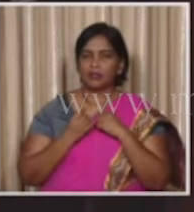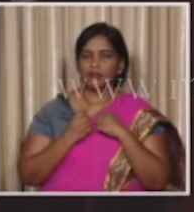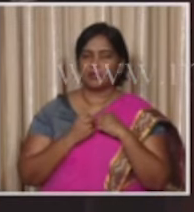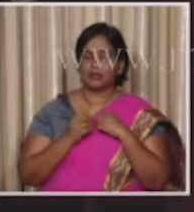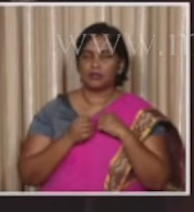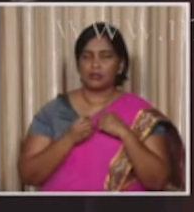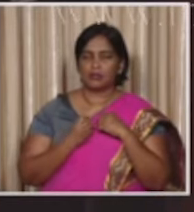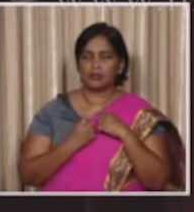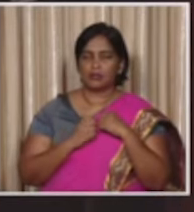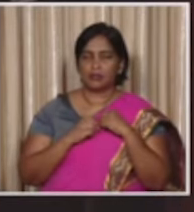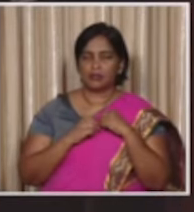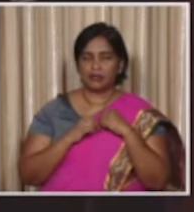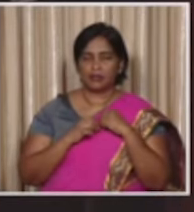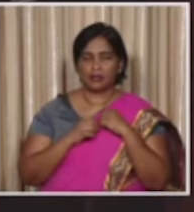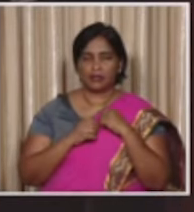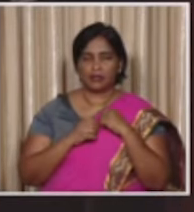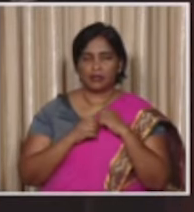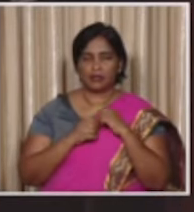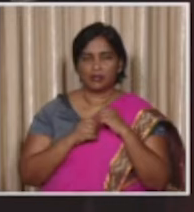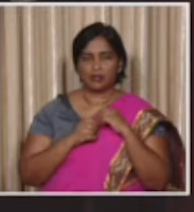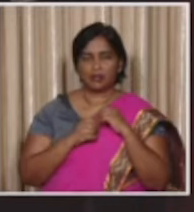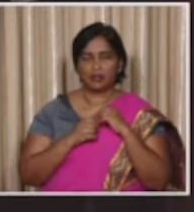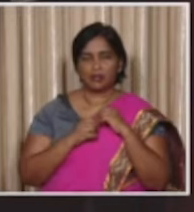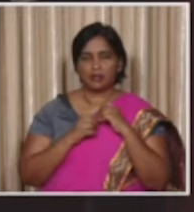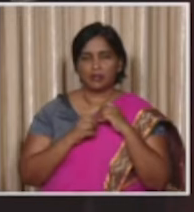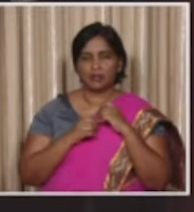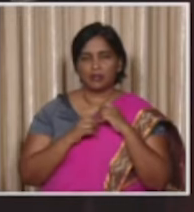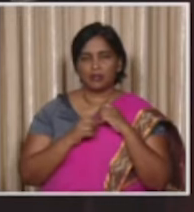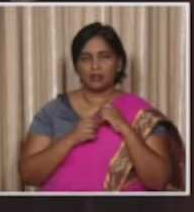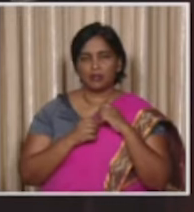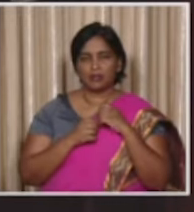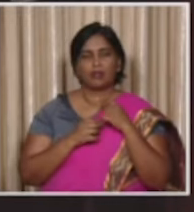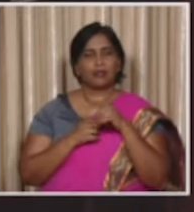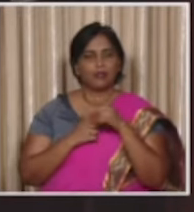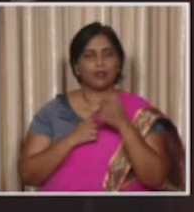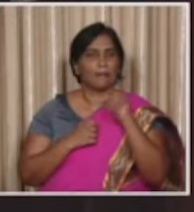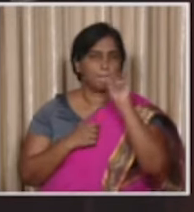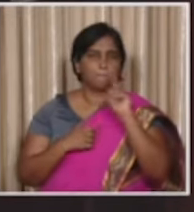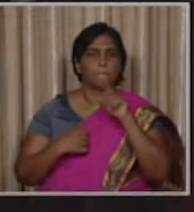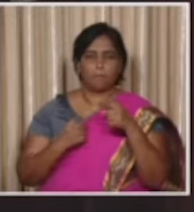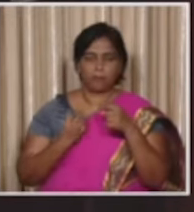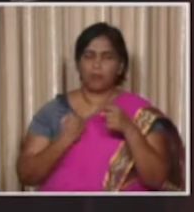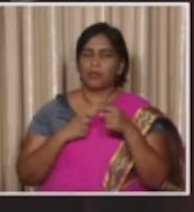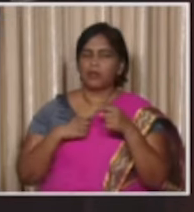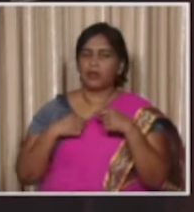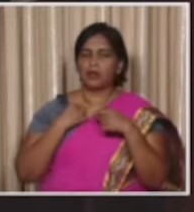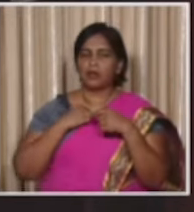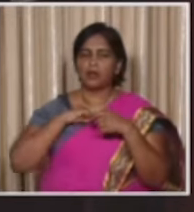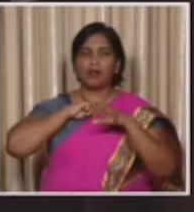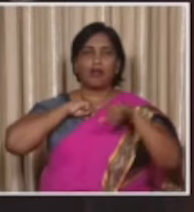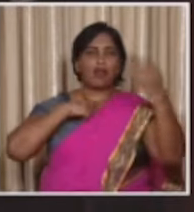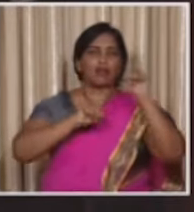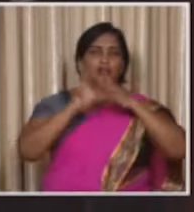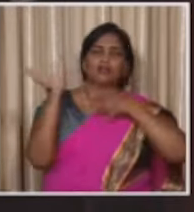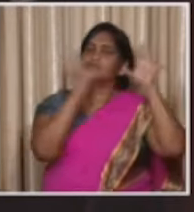අර ඒක තමයි. ඒක හොඳයි ලොකු දෙයක්. ලොකු දෙයක් එහෙම කතා කරන් ඉන්න ඕනේ. මේකනේ පාර්ලිමේන්තුවනේ මේක. අපිට ලොබි එකක් තියෙනවනේ ඕනනම්